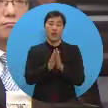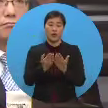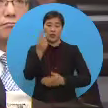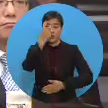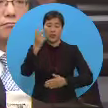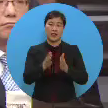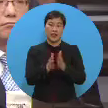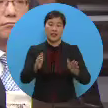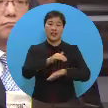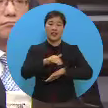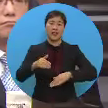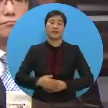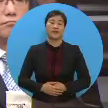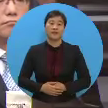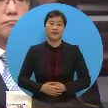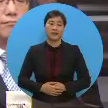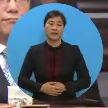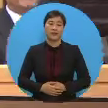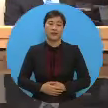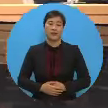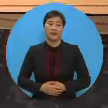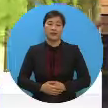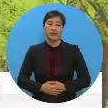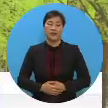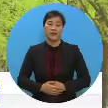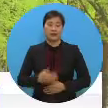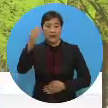들은 후 본격적인 심사에 들어갈 예정입니다.